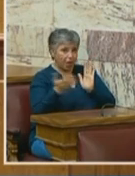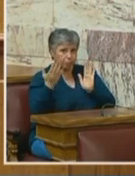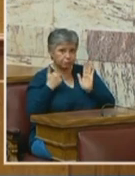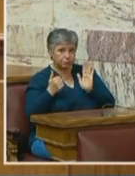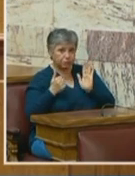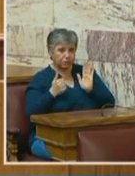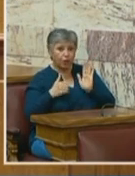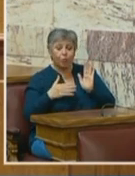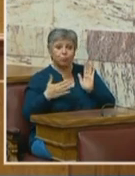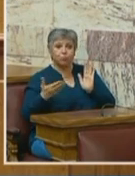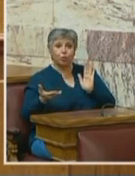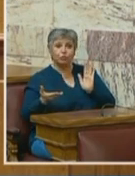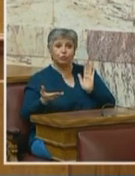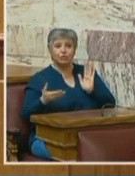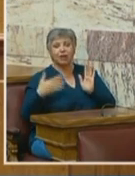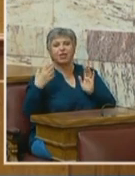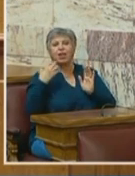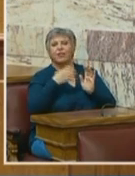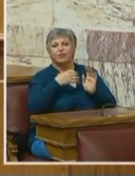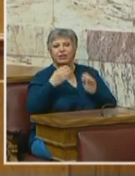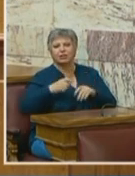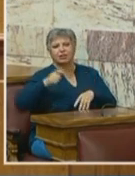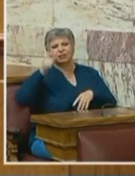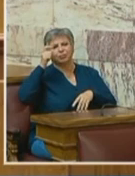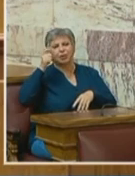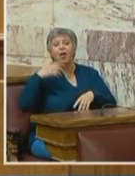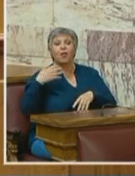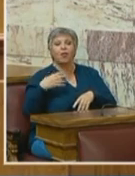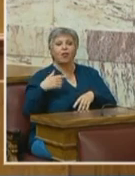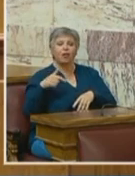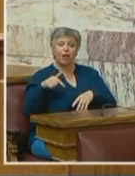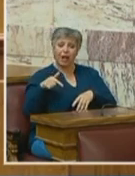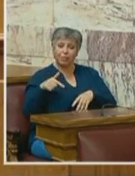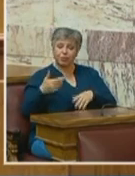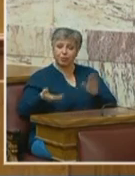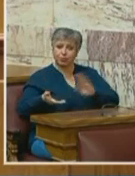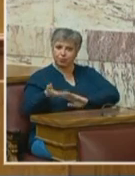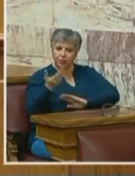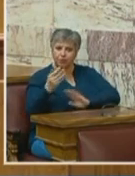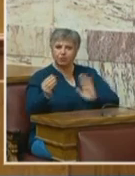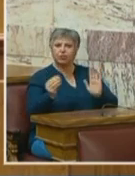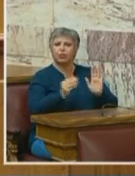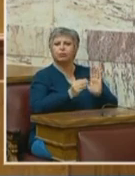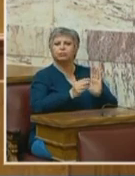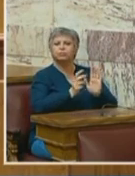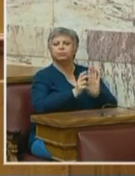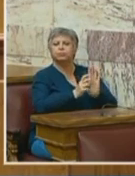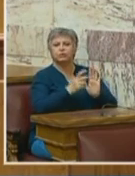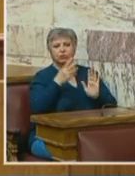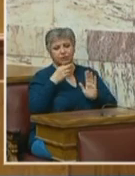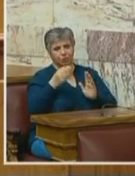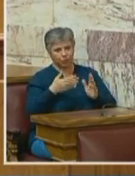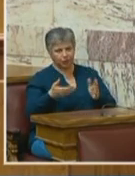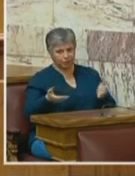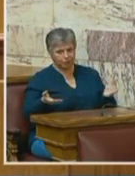Κύριε Τσίπρα, δεν είστε εδώ πέρα να με ακούσετε, αλλά φαντάζομαι ότι παρακολουθείτε τουλάχιστον τη συζήτηση